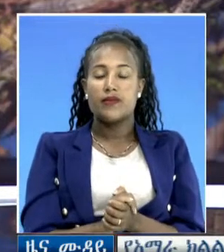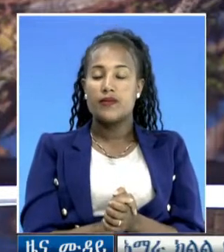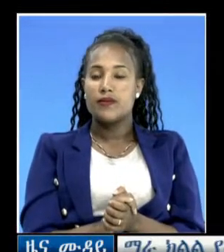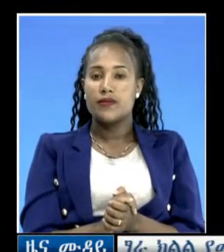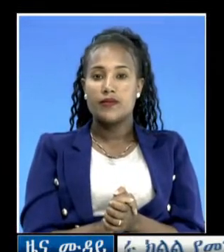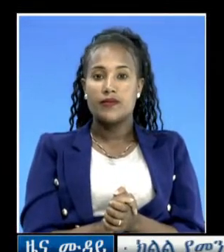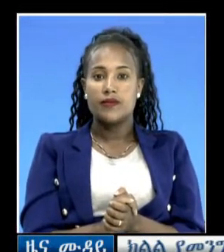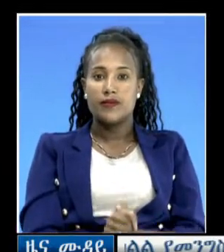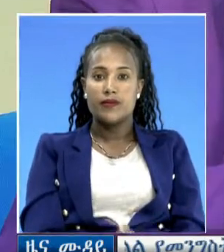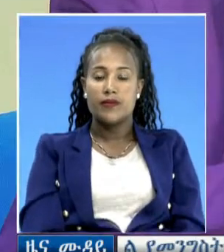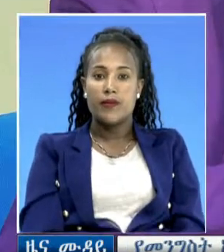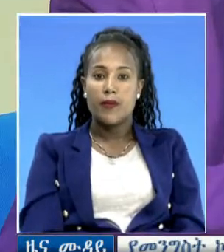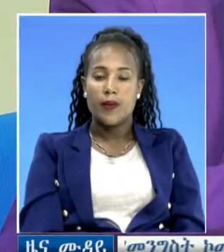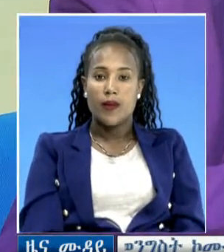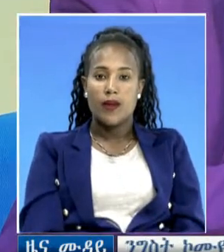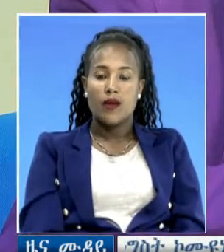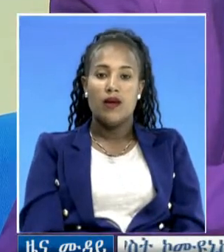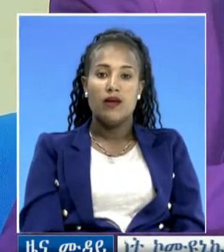የተናገሩት።